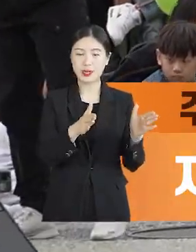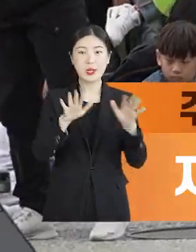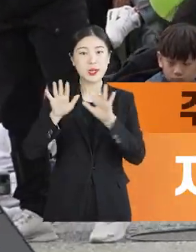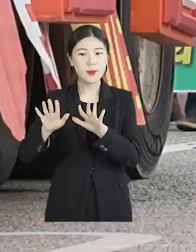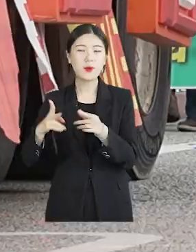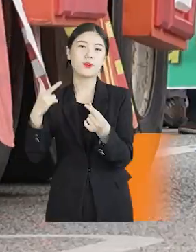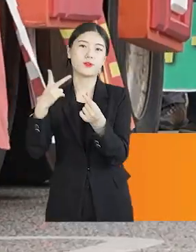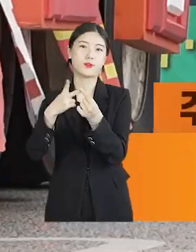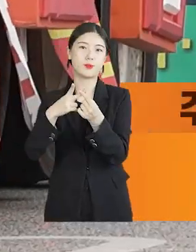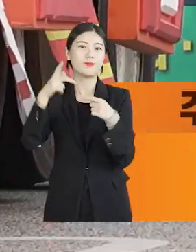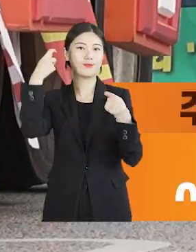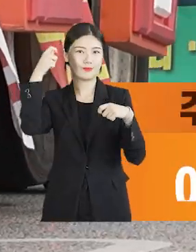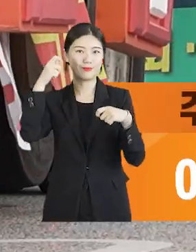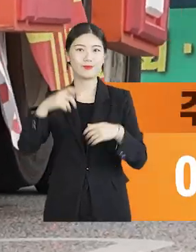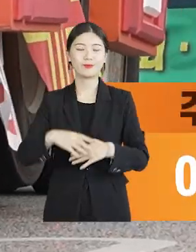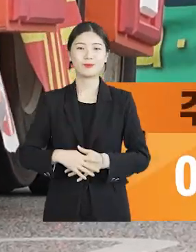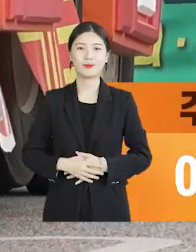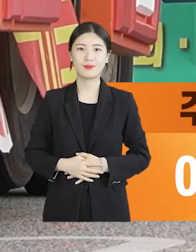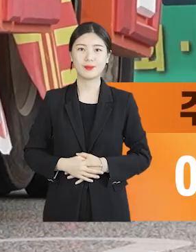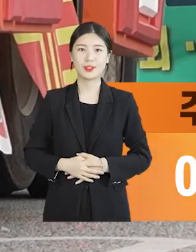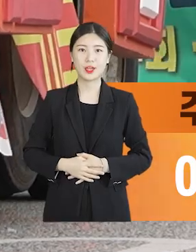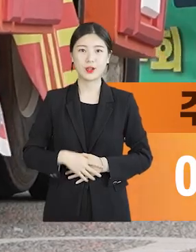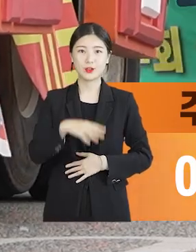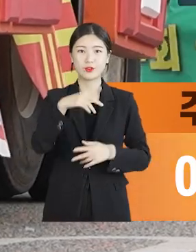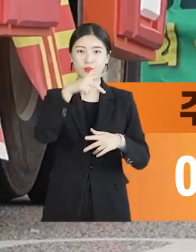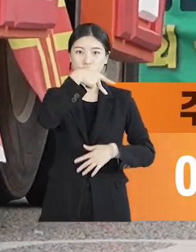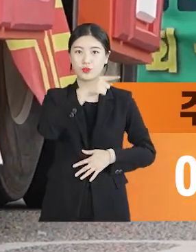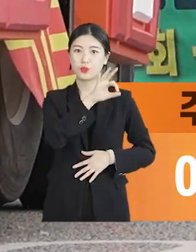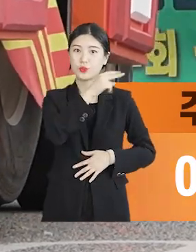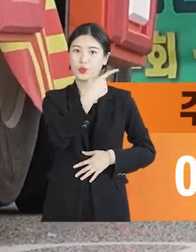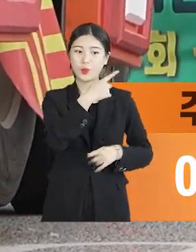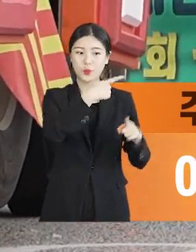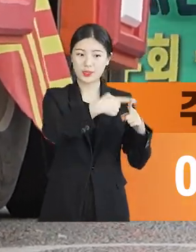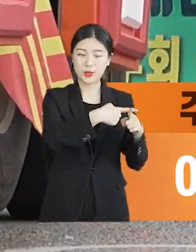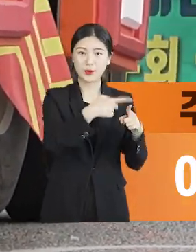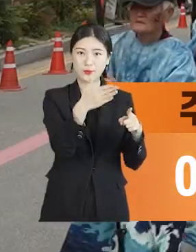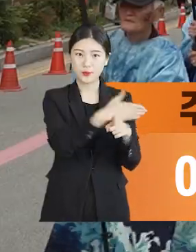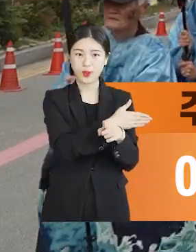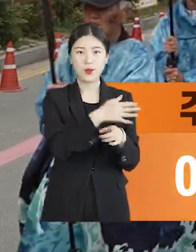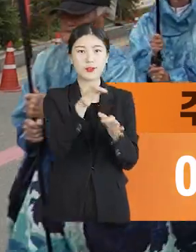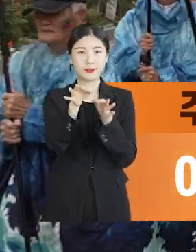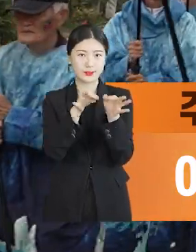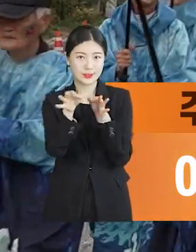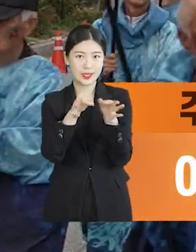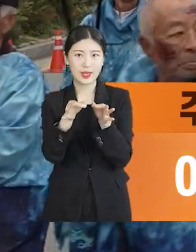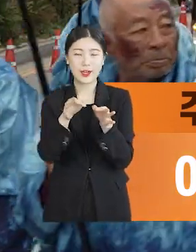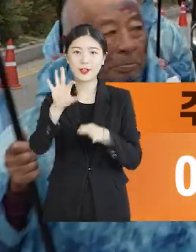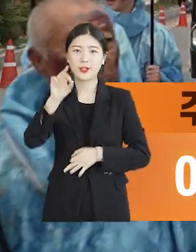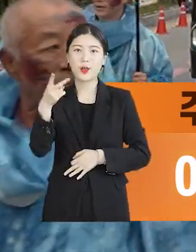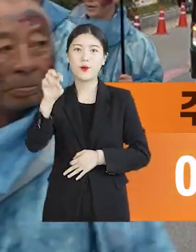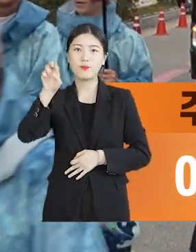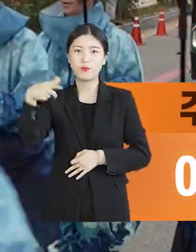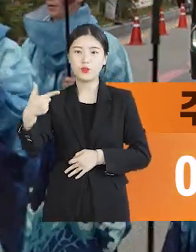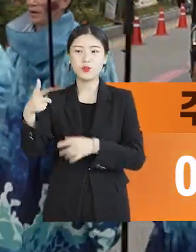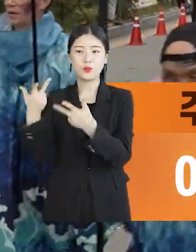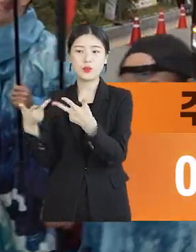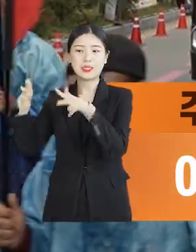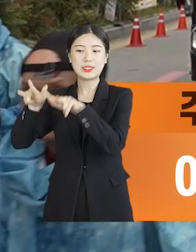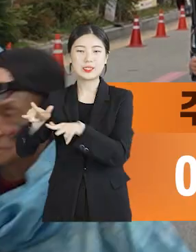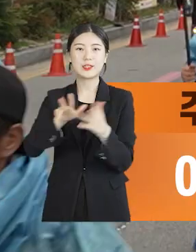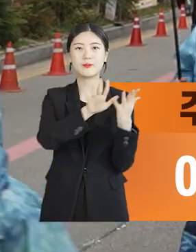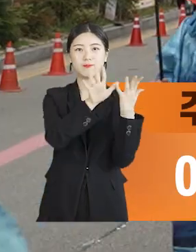있으며 이번 공연은 2회차로 중동교차로에서 시작해 산성시장을 지나